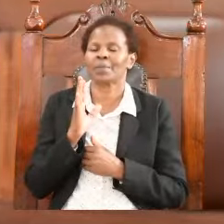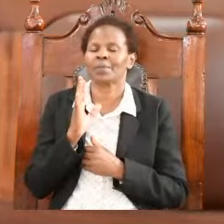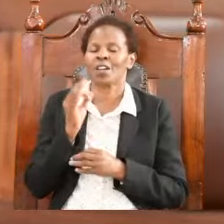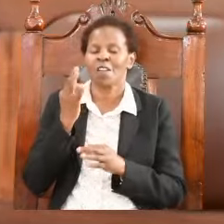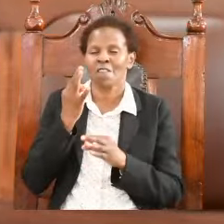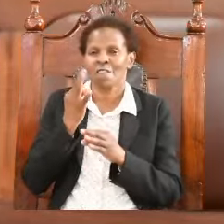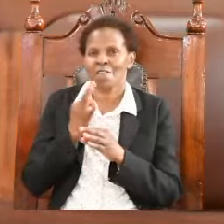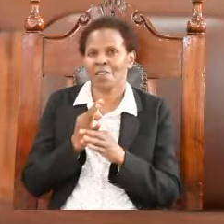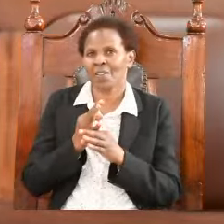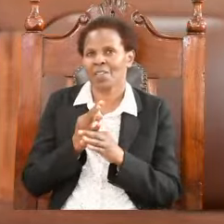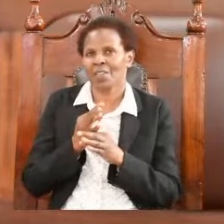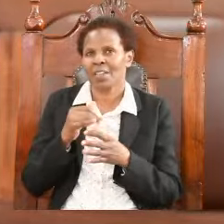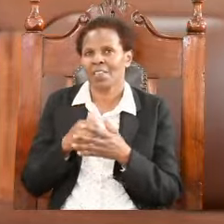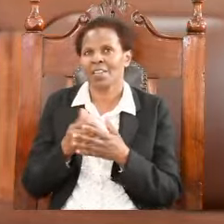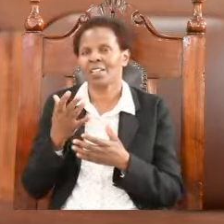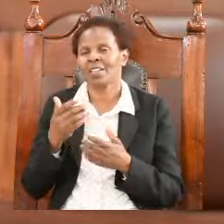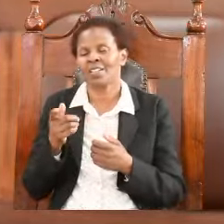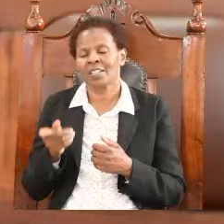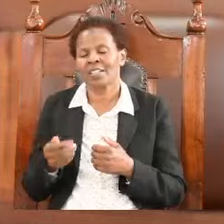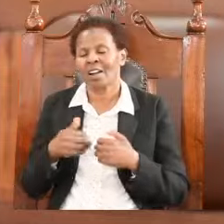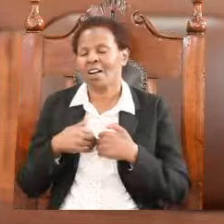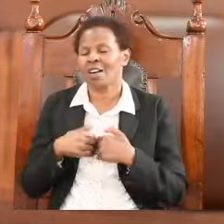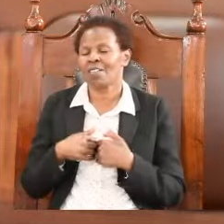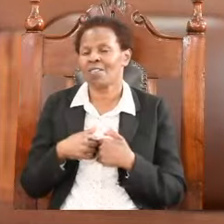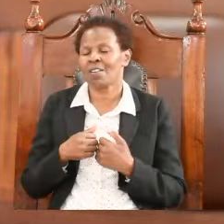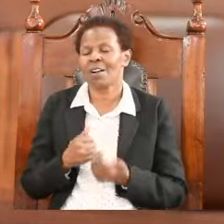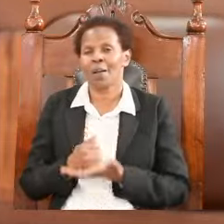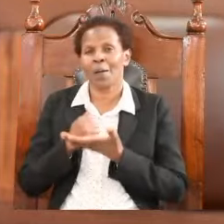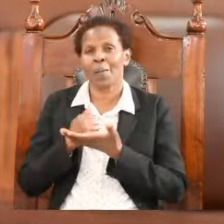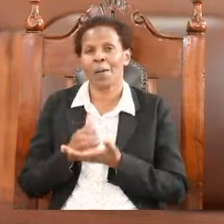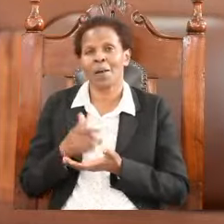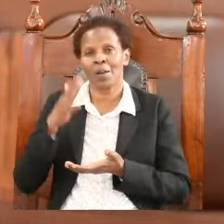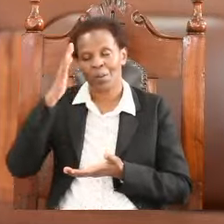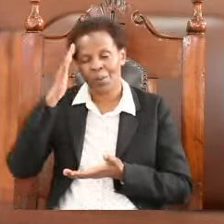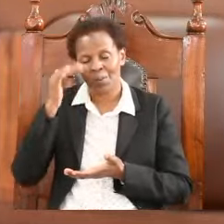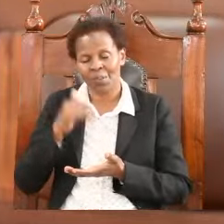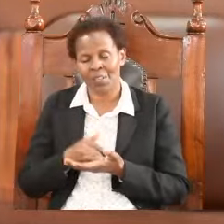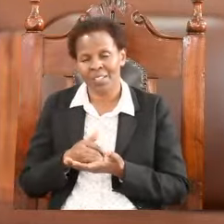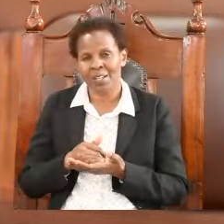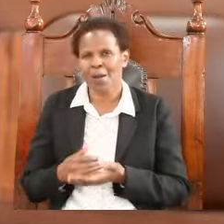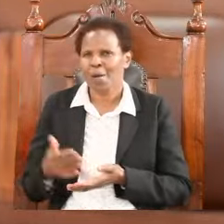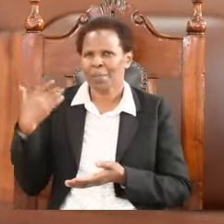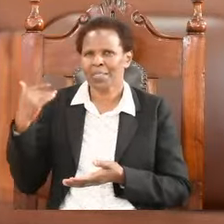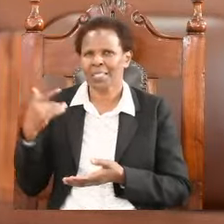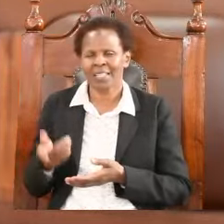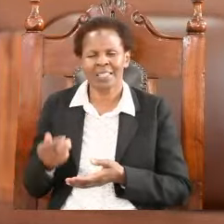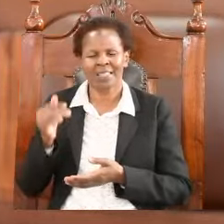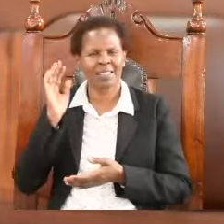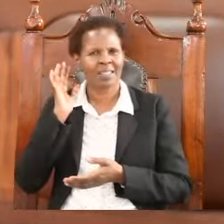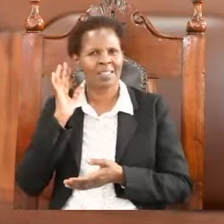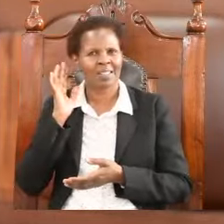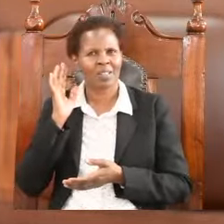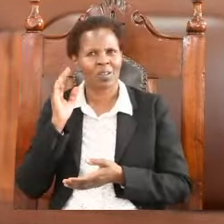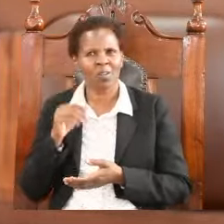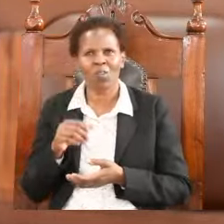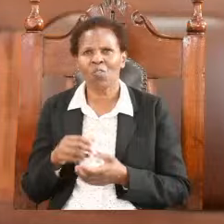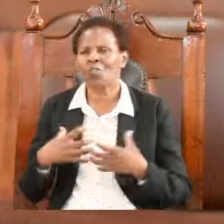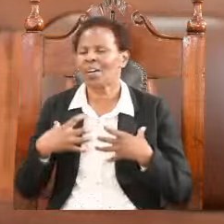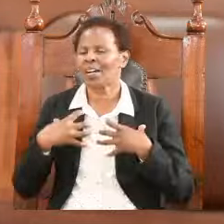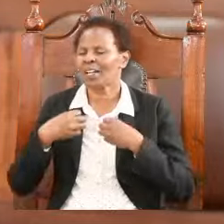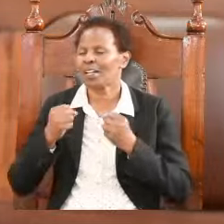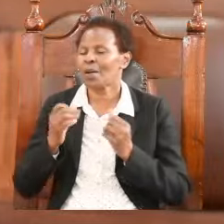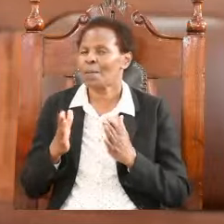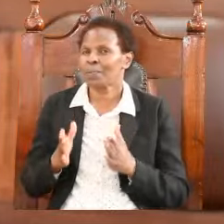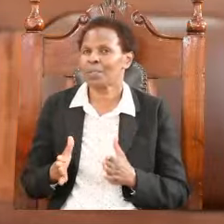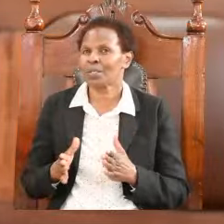ari naguo ni wamuteithirie kumenya ati onokorwo ndari aigua mundu arwarite mago no ahone ri na ni akiigwite